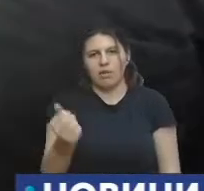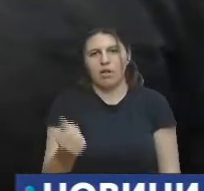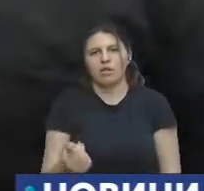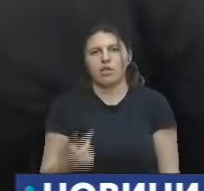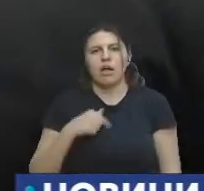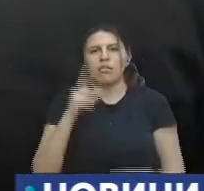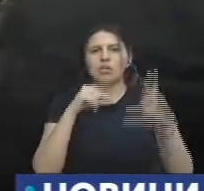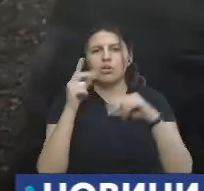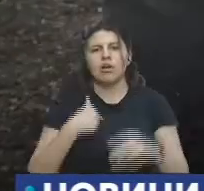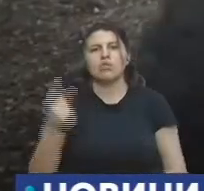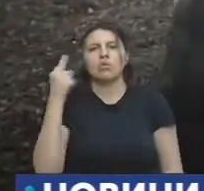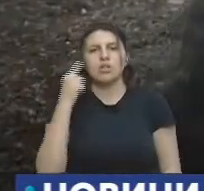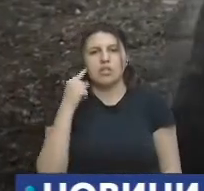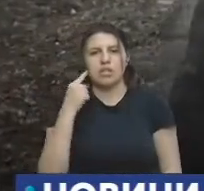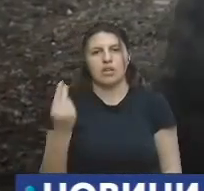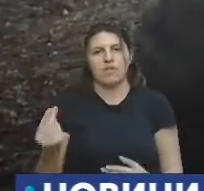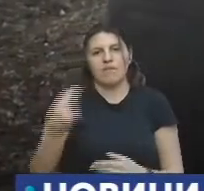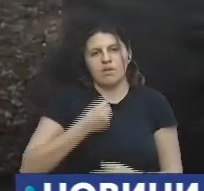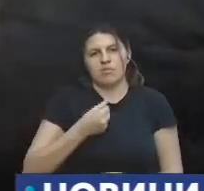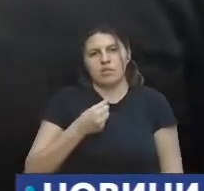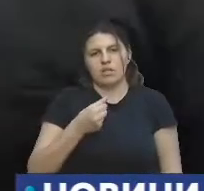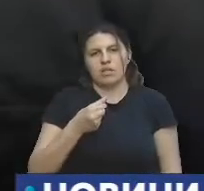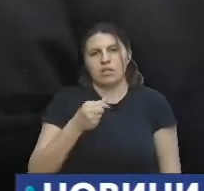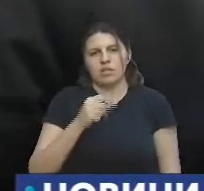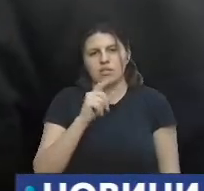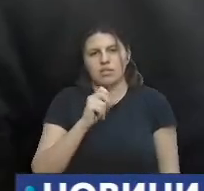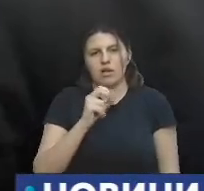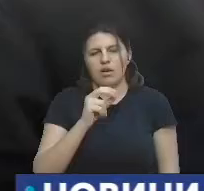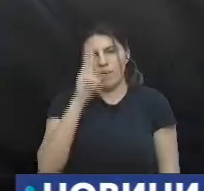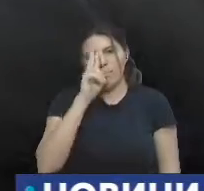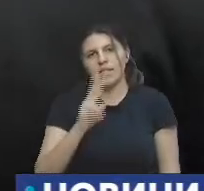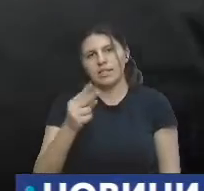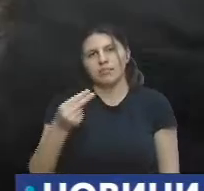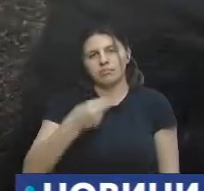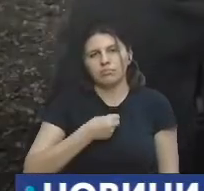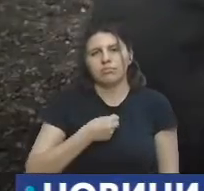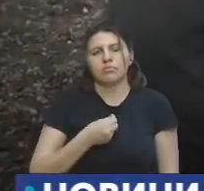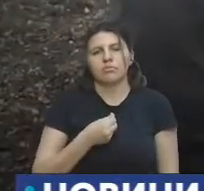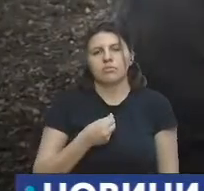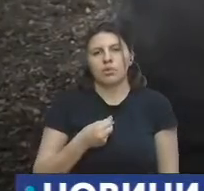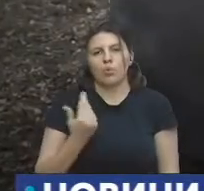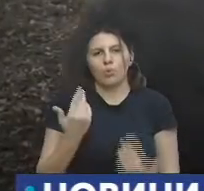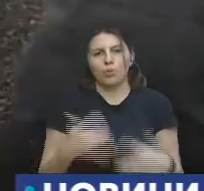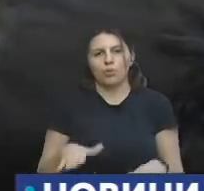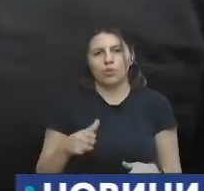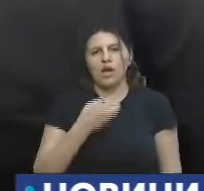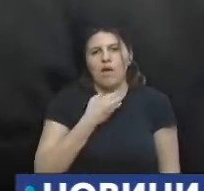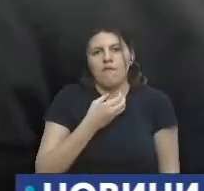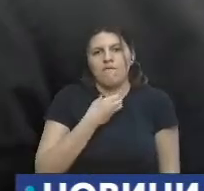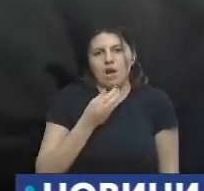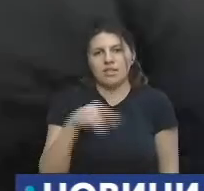услышать. Наконец-то виплатить нам задолженість за заробітну плату за 2 місяці. Уже пора аванс декабря